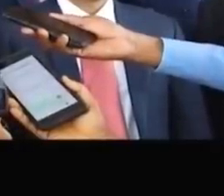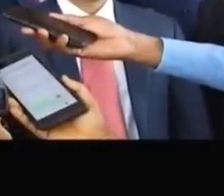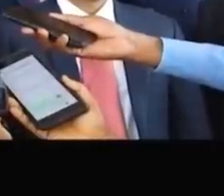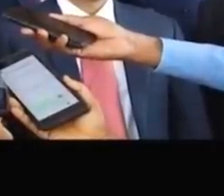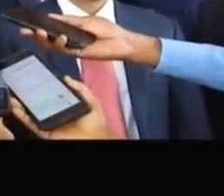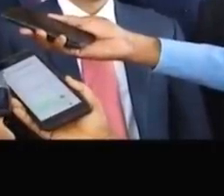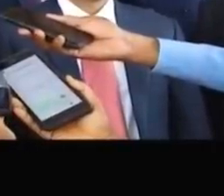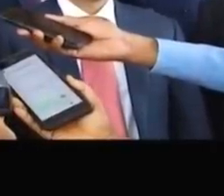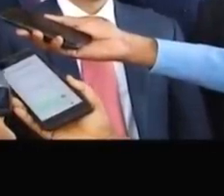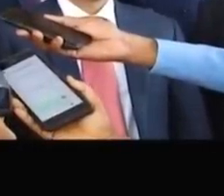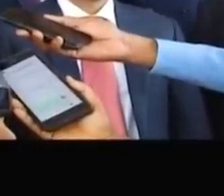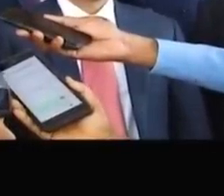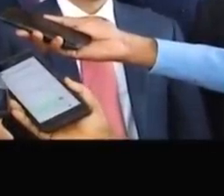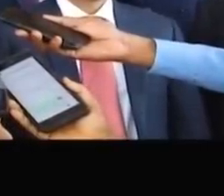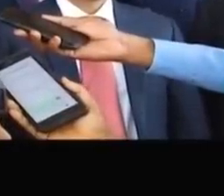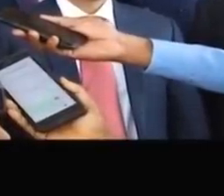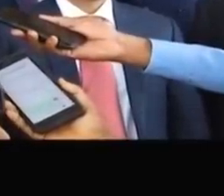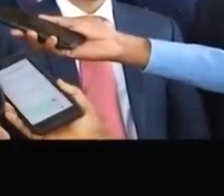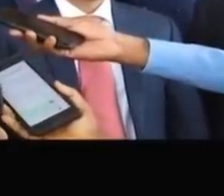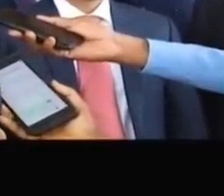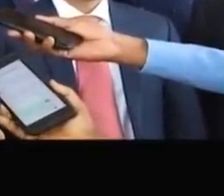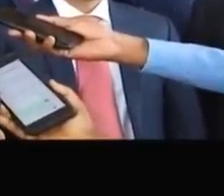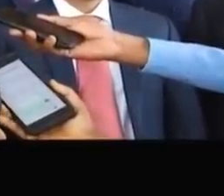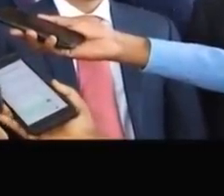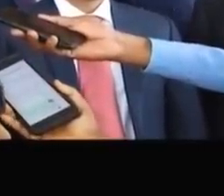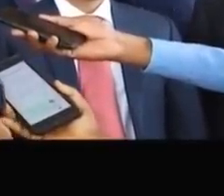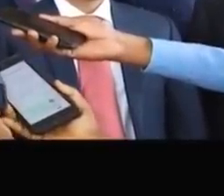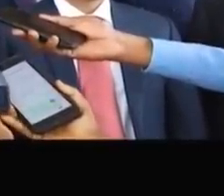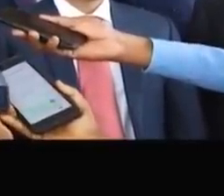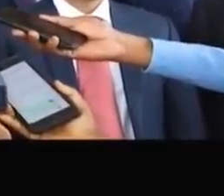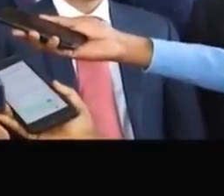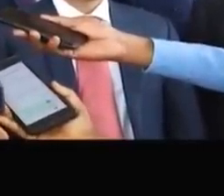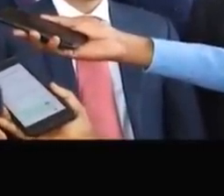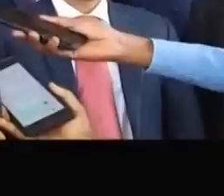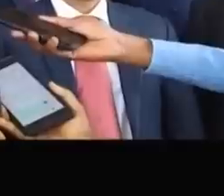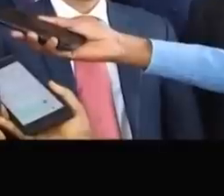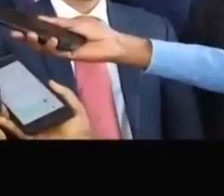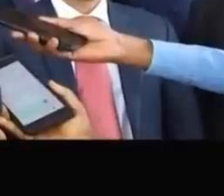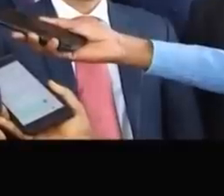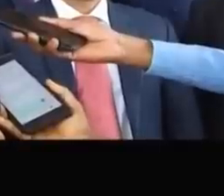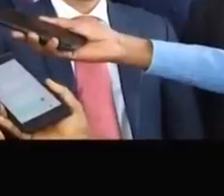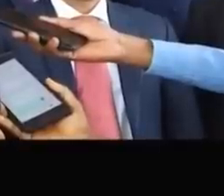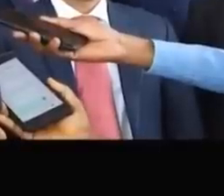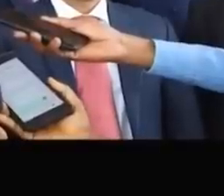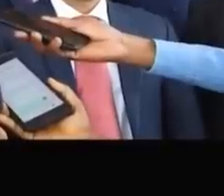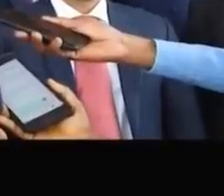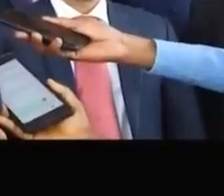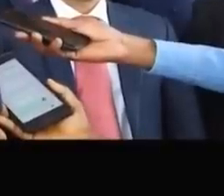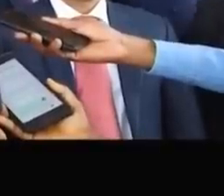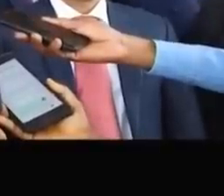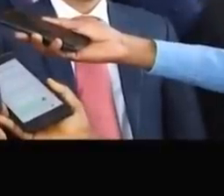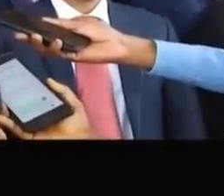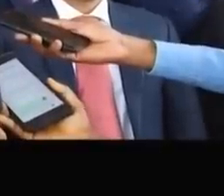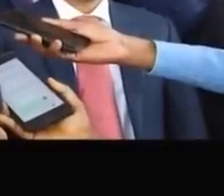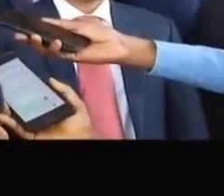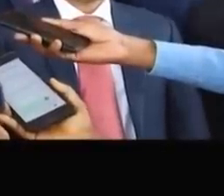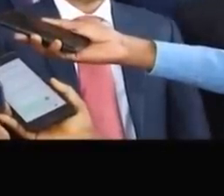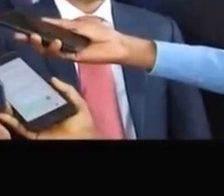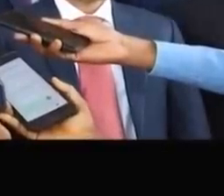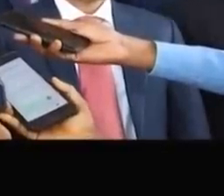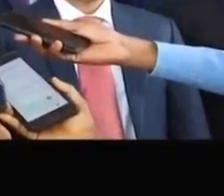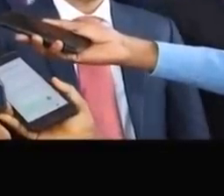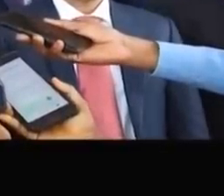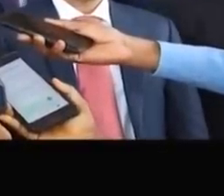emplois en RDC. Et cet accord vient d'être conclu avec un partenaire fiable, crédible, qui a fait ses